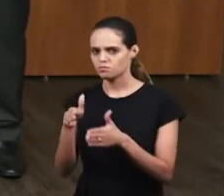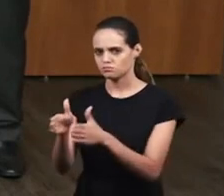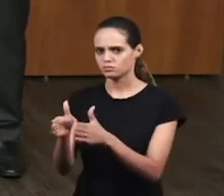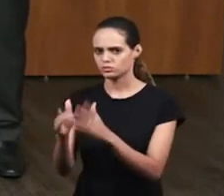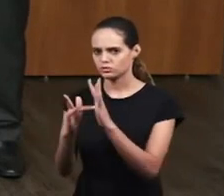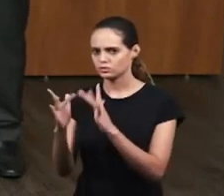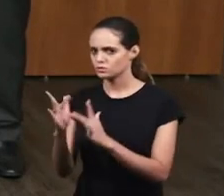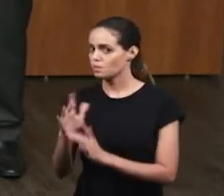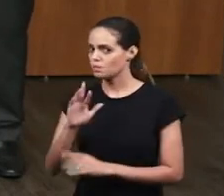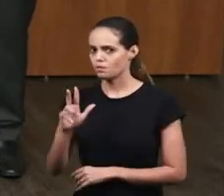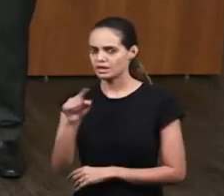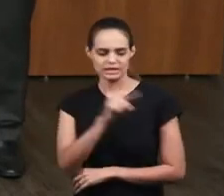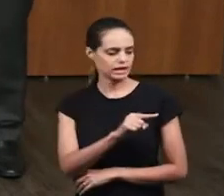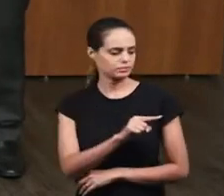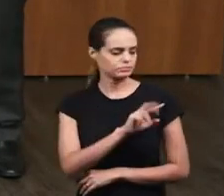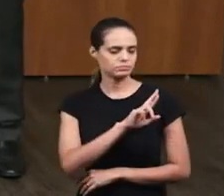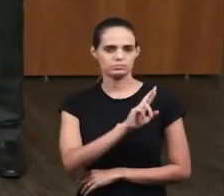der Brunnen der lebendigen Wasser.